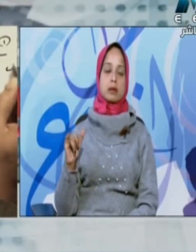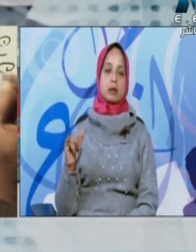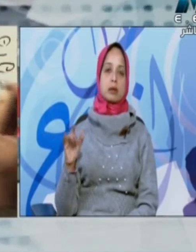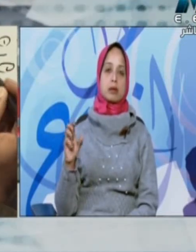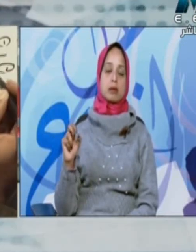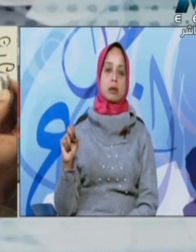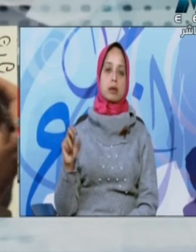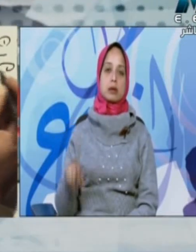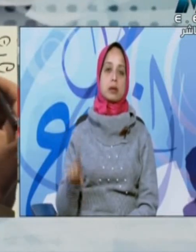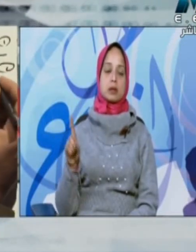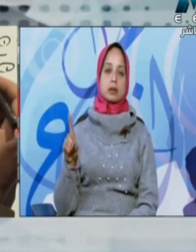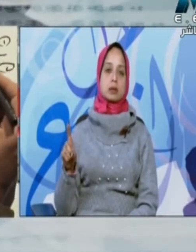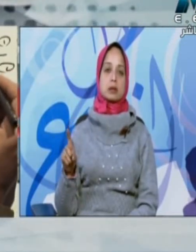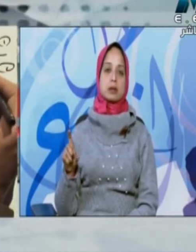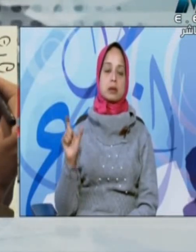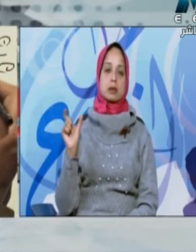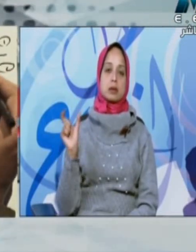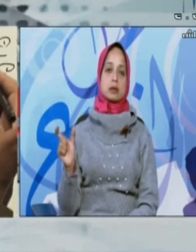وزارة توفيق نسيم بتساوي